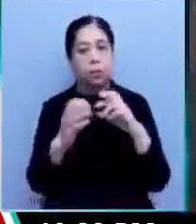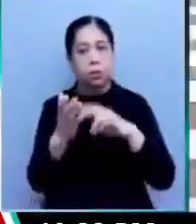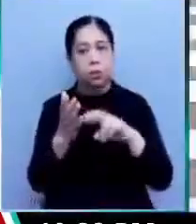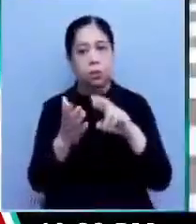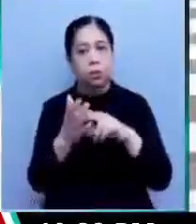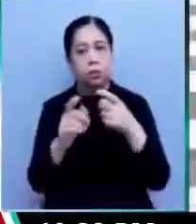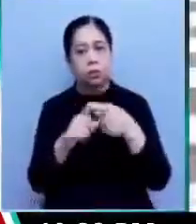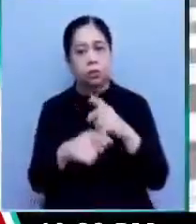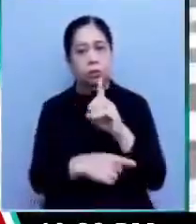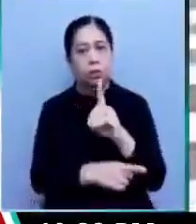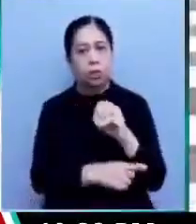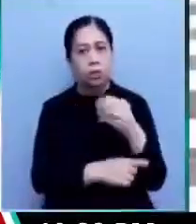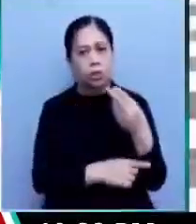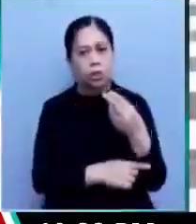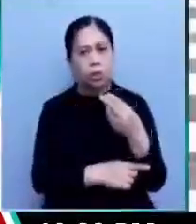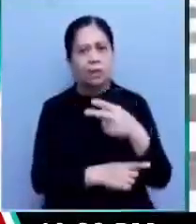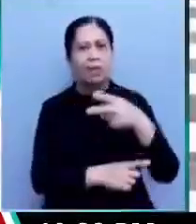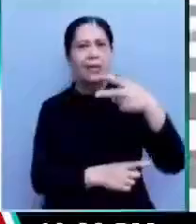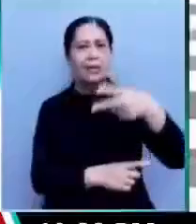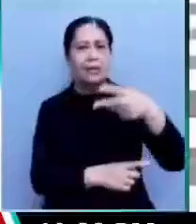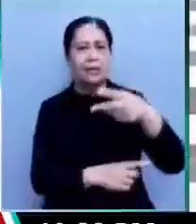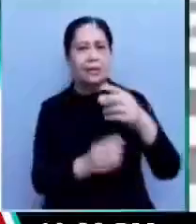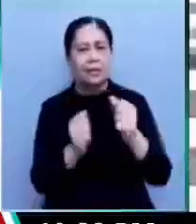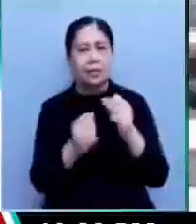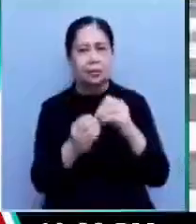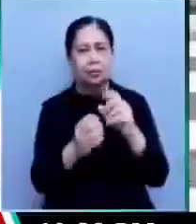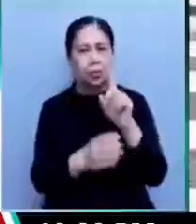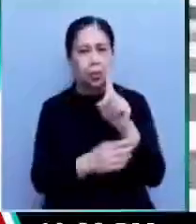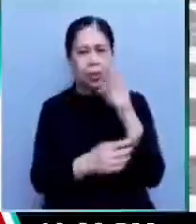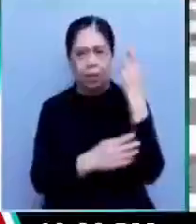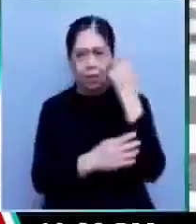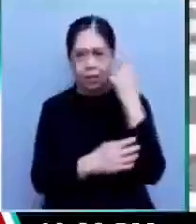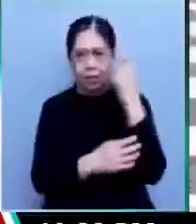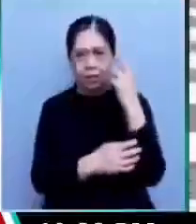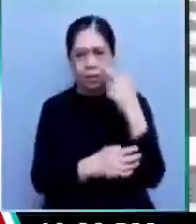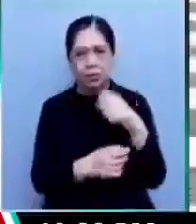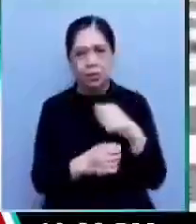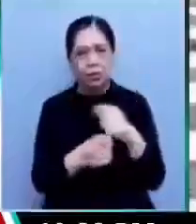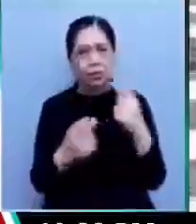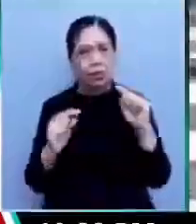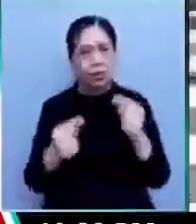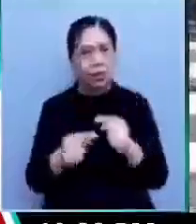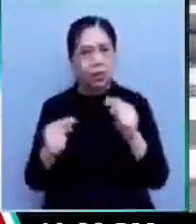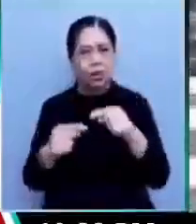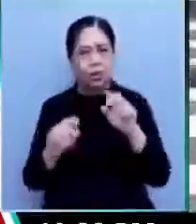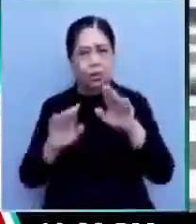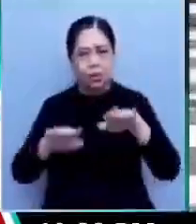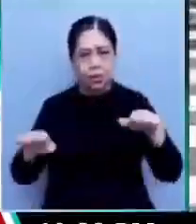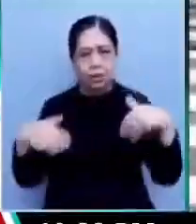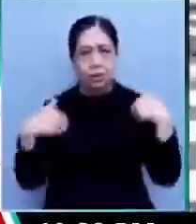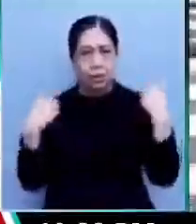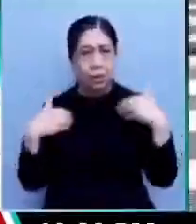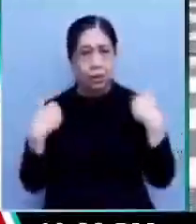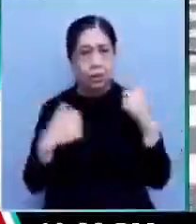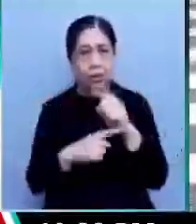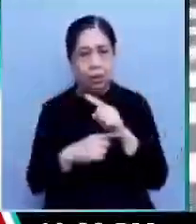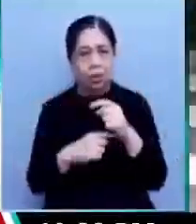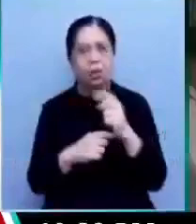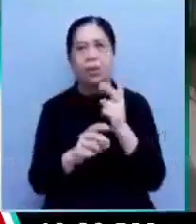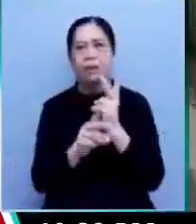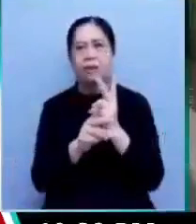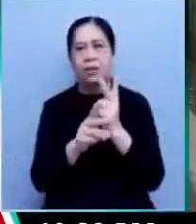Health, pumapangalawa sa mga nangungunang sanhi ng pediatric injury o sugat sa mga menor de edad ang vehicular